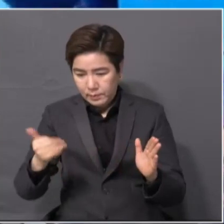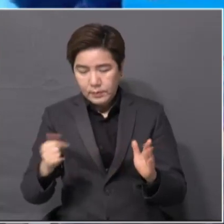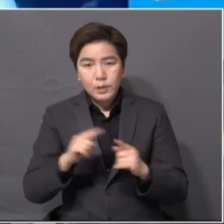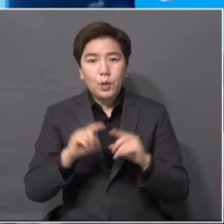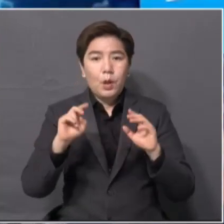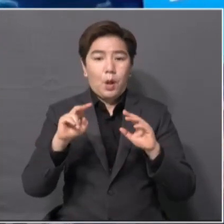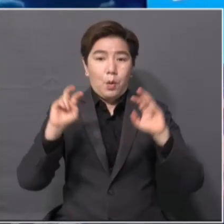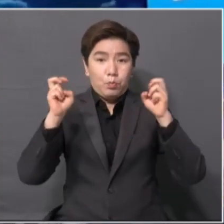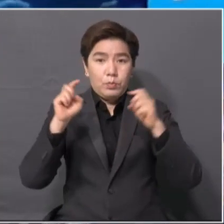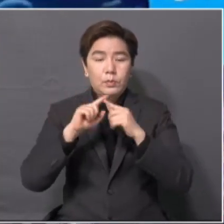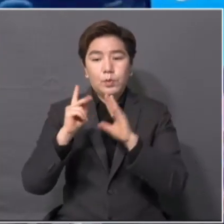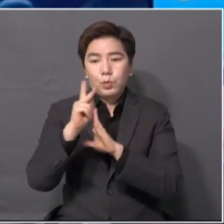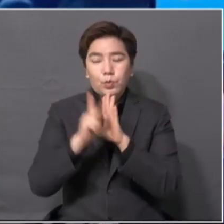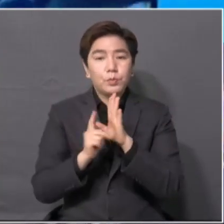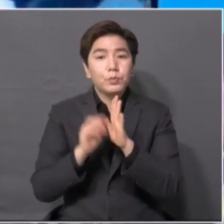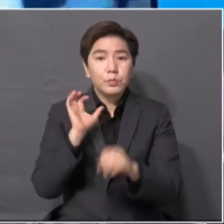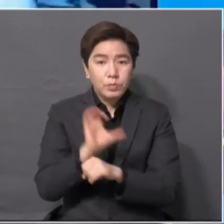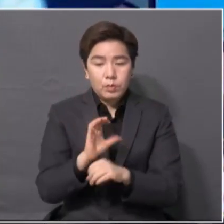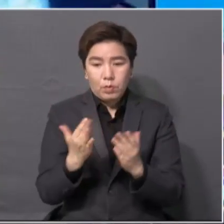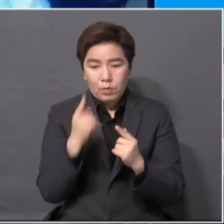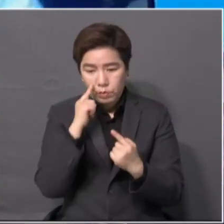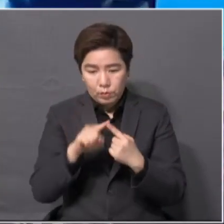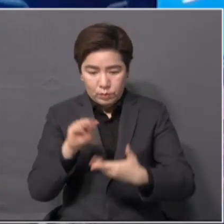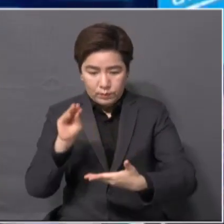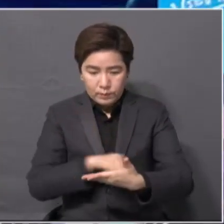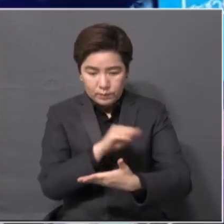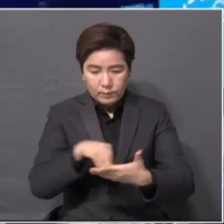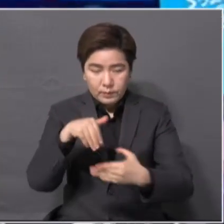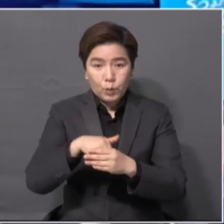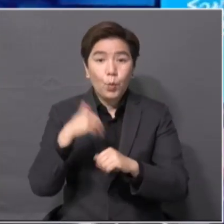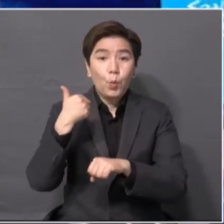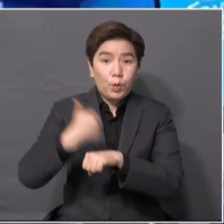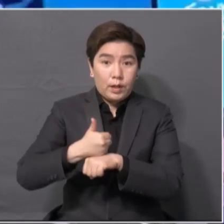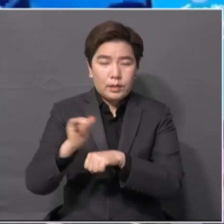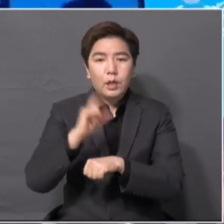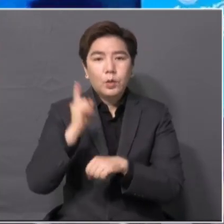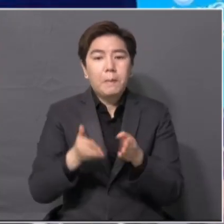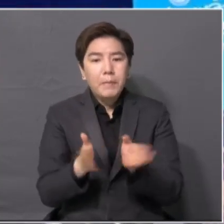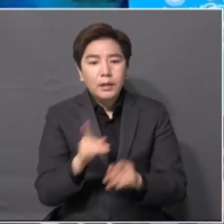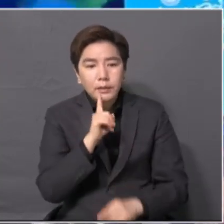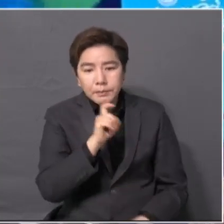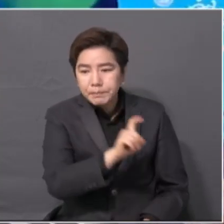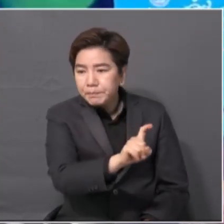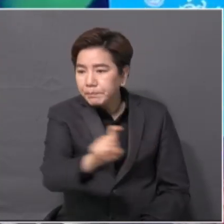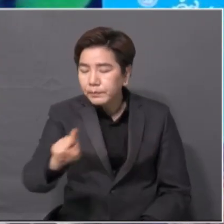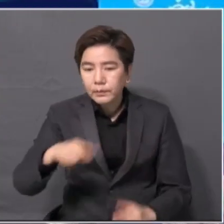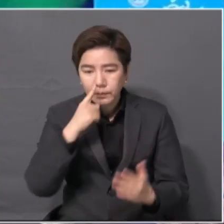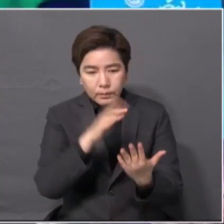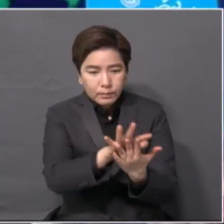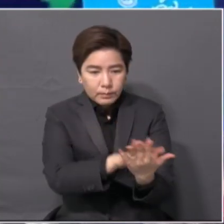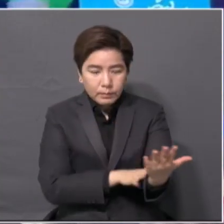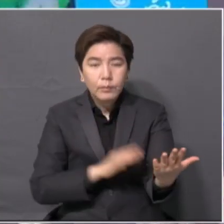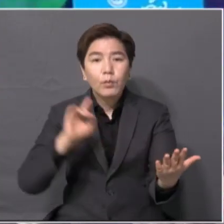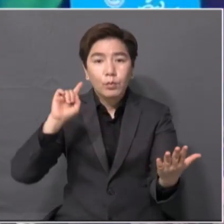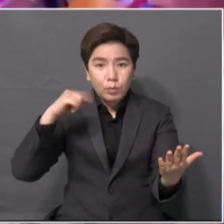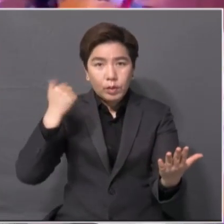ส่วนขข้อบัคัพักรรชาที่ปาดที่กำหนดไว้ว่าก่อนจะมการเลอกตงหวหนาพักจะต้องเปิดให้อย่างเสียงเบื้องต้นจากสมาชิกทั่ว